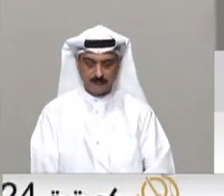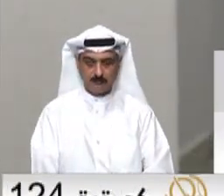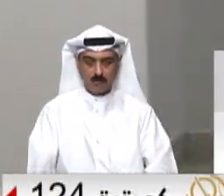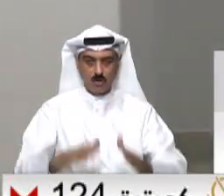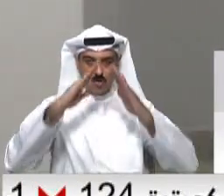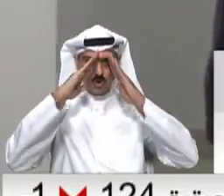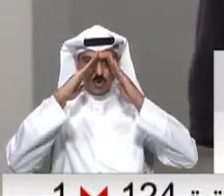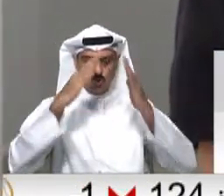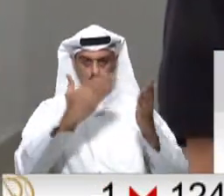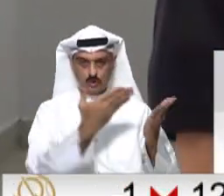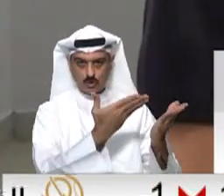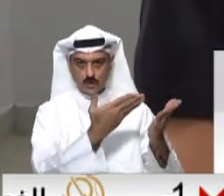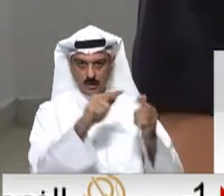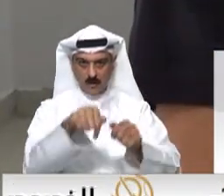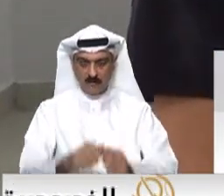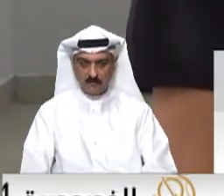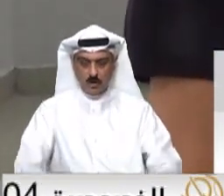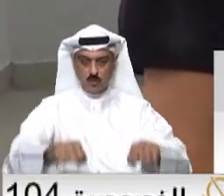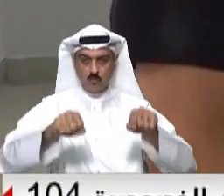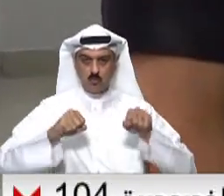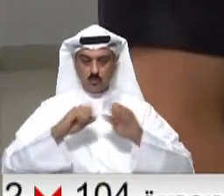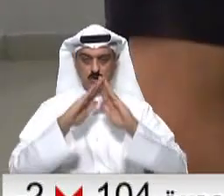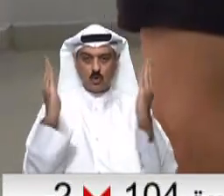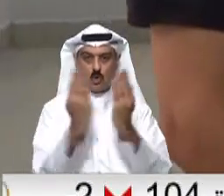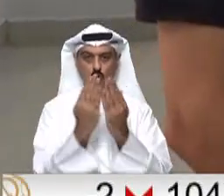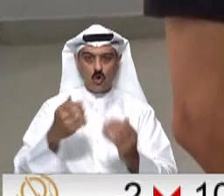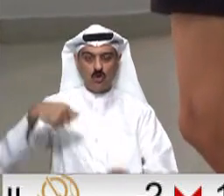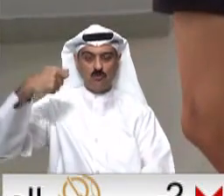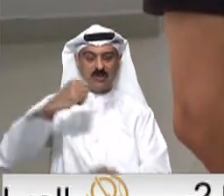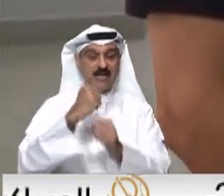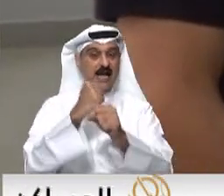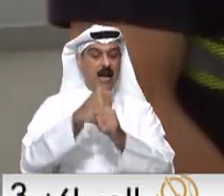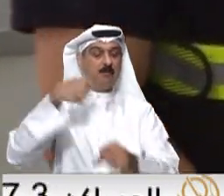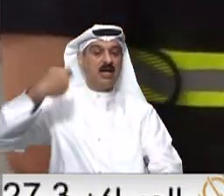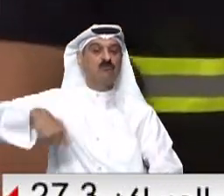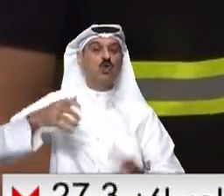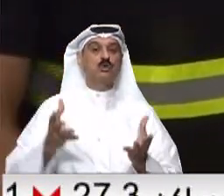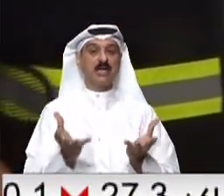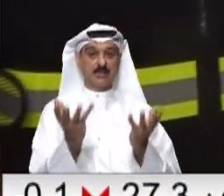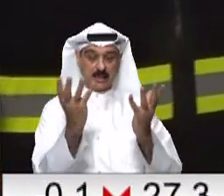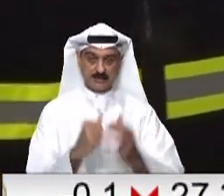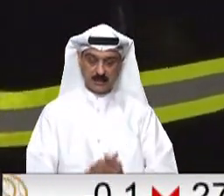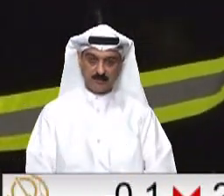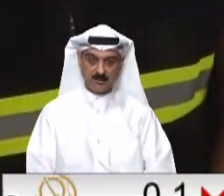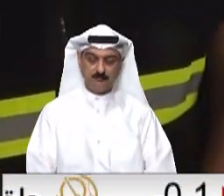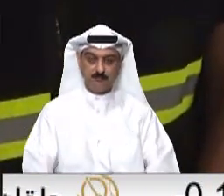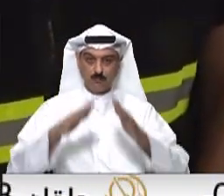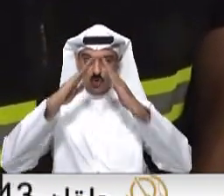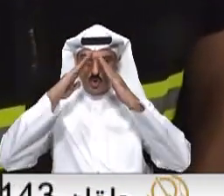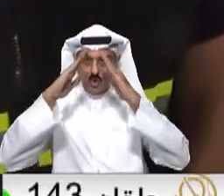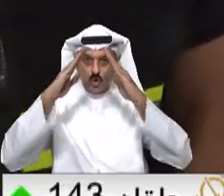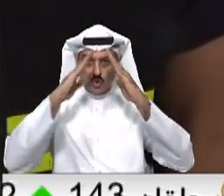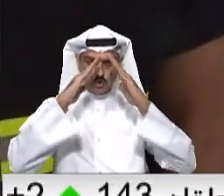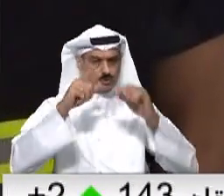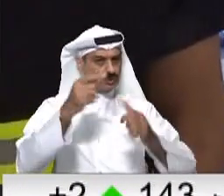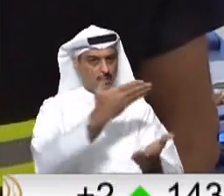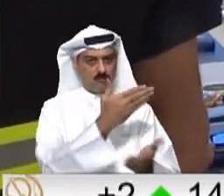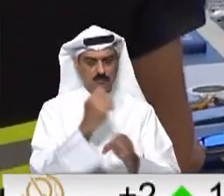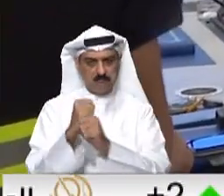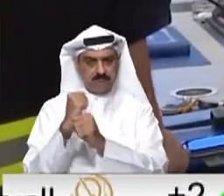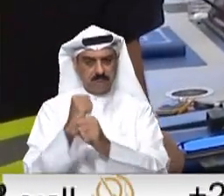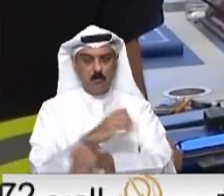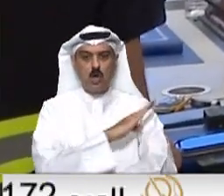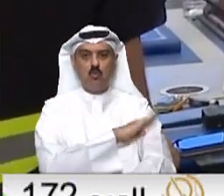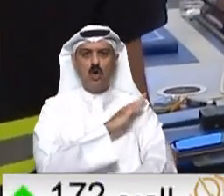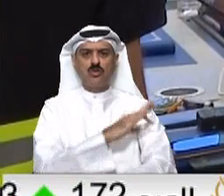للمهندس فارس الدخباسي مدير إدارة العمليات في وزارة الأشغال العامة، والشكر موصول لكل الجهود التي